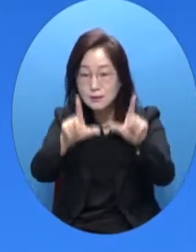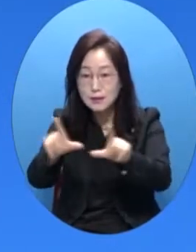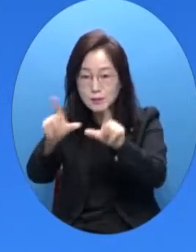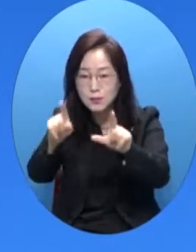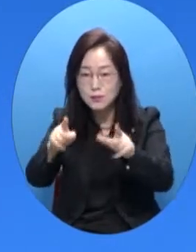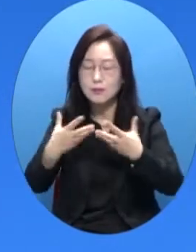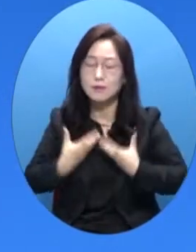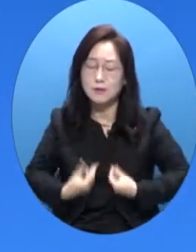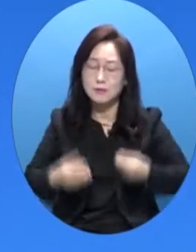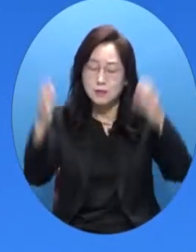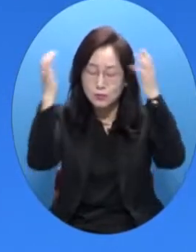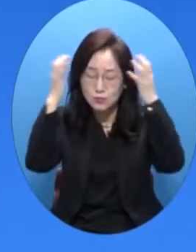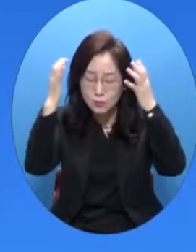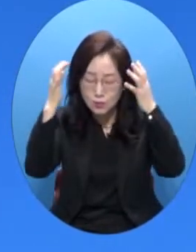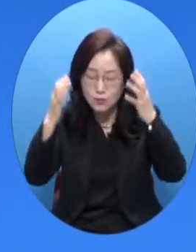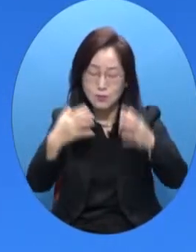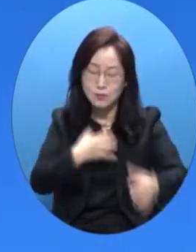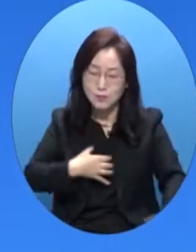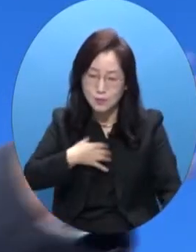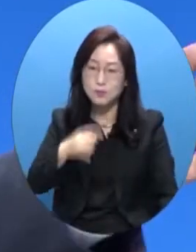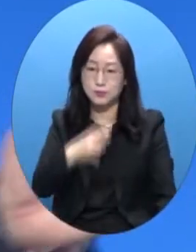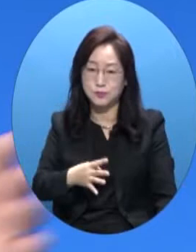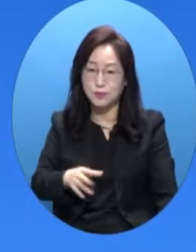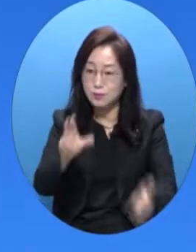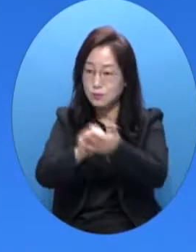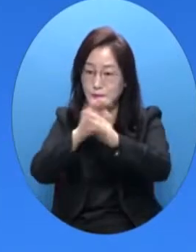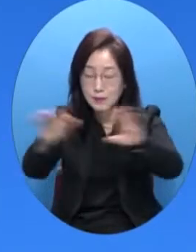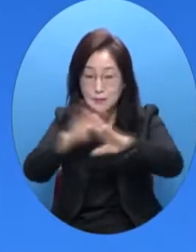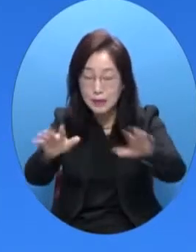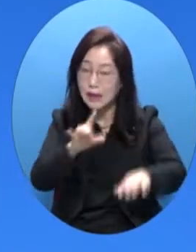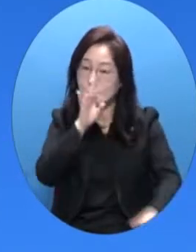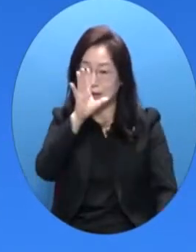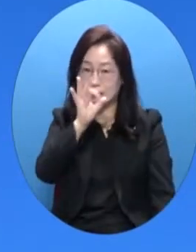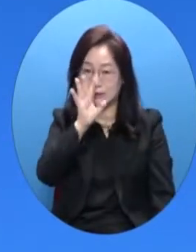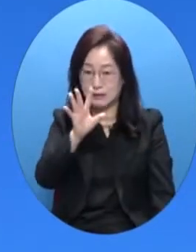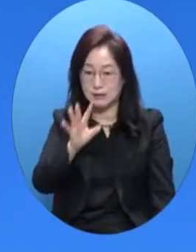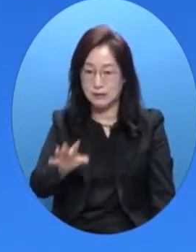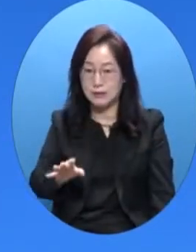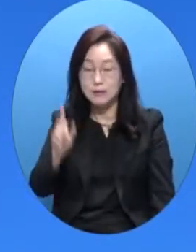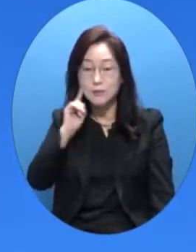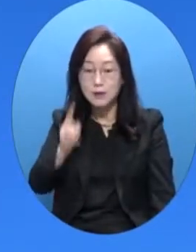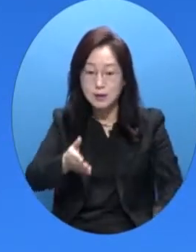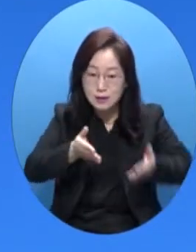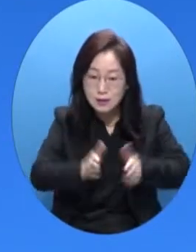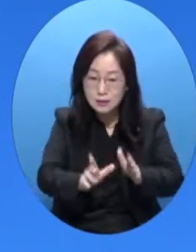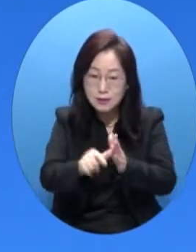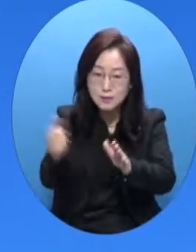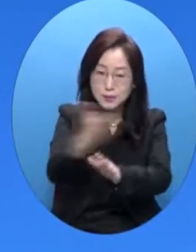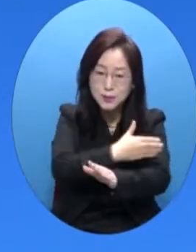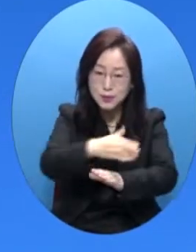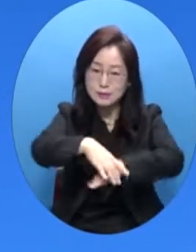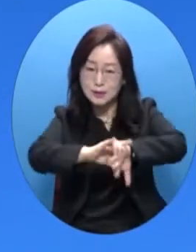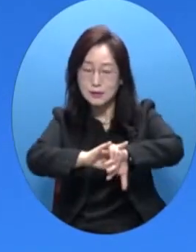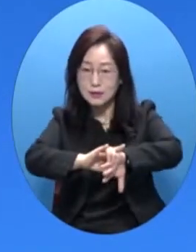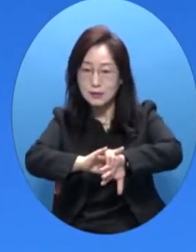고통입니다. 괴로움입니다. 문제를 헤어나갈 수 없습니다. 마치 대나무서부터 걷지 못하는